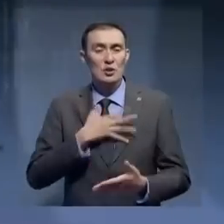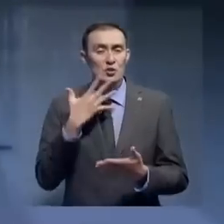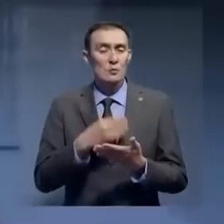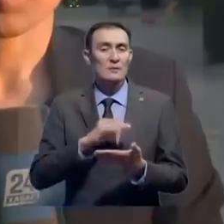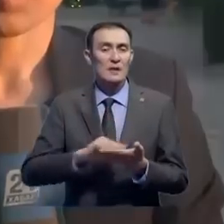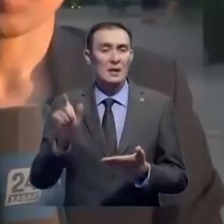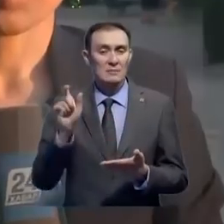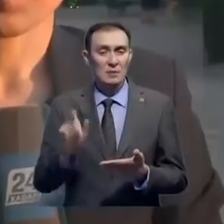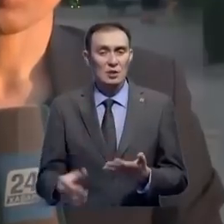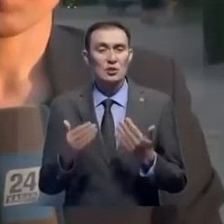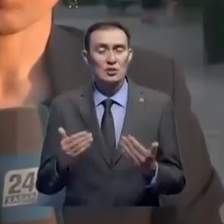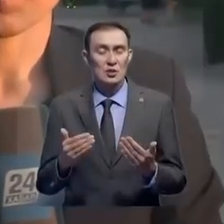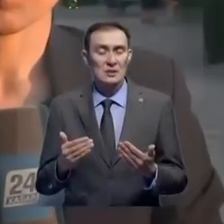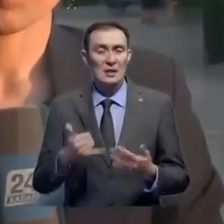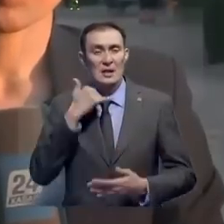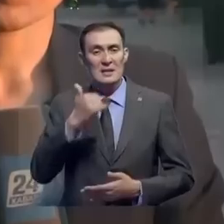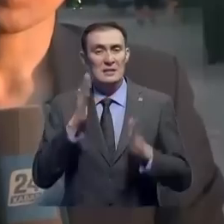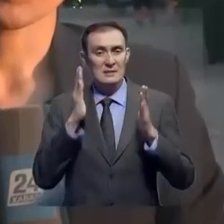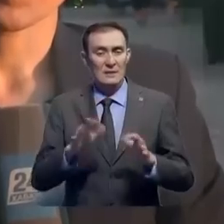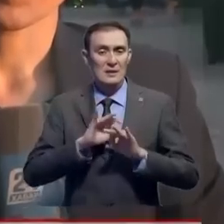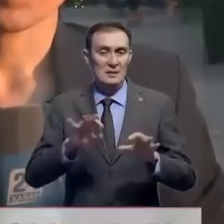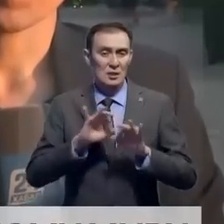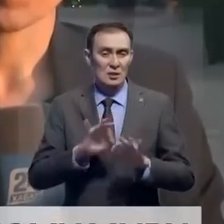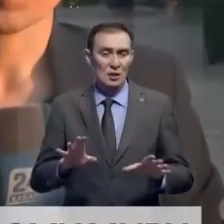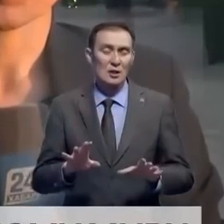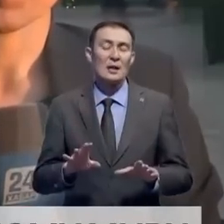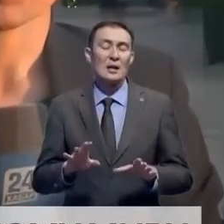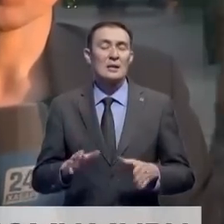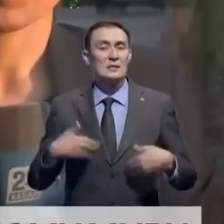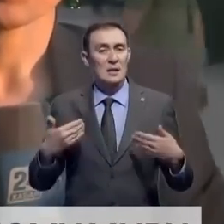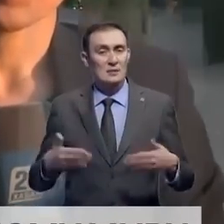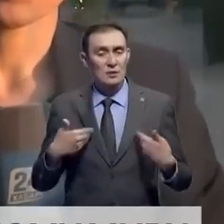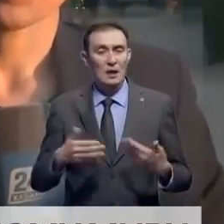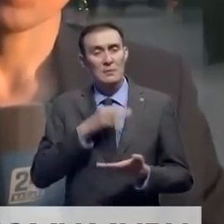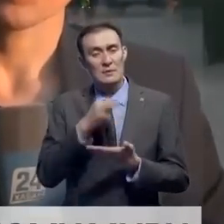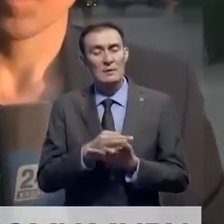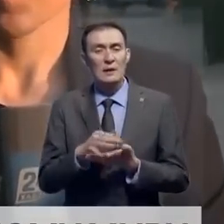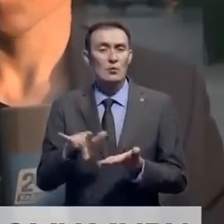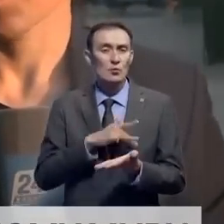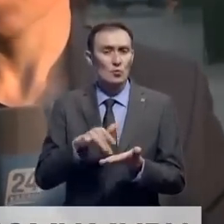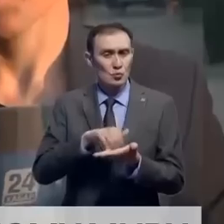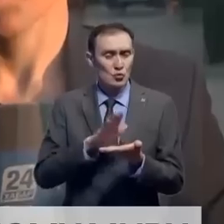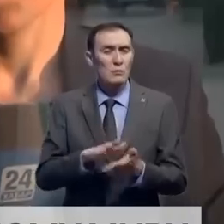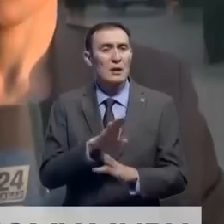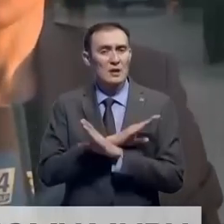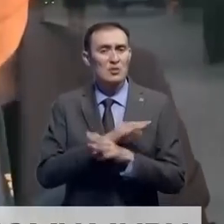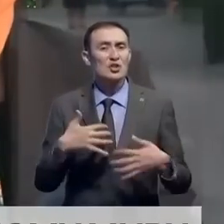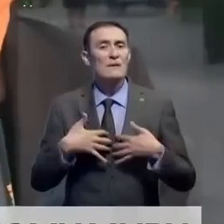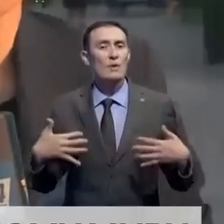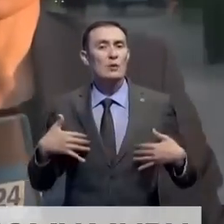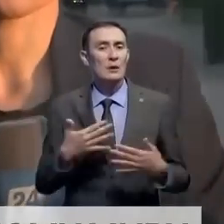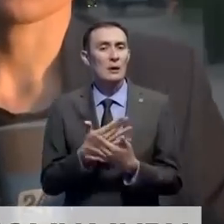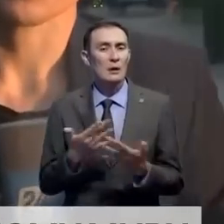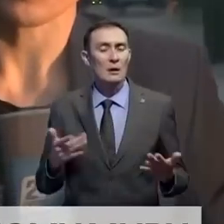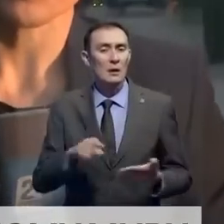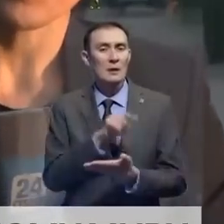собственный корреспондент или сейчас с нами на связи Анель Здравствуйте Подскажите ведут ли учет погибших животных